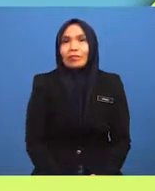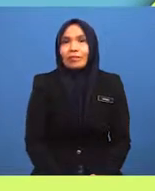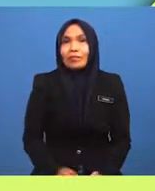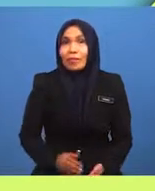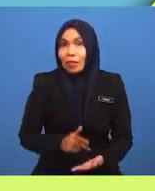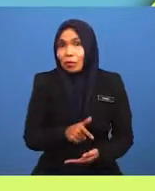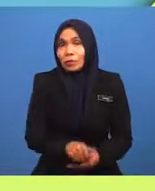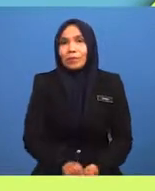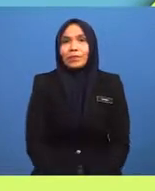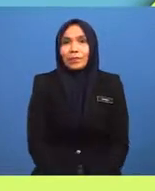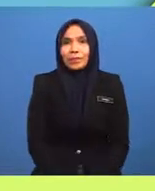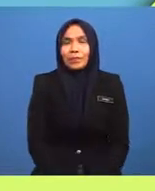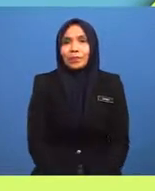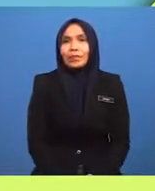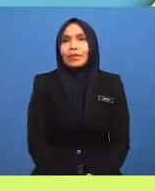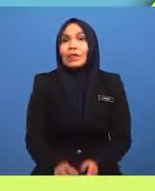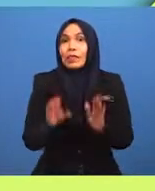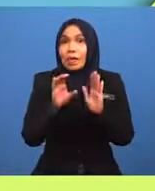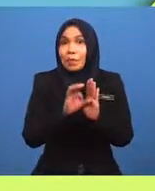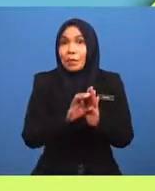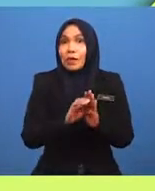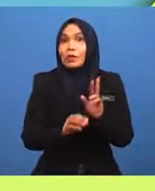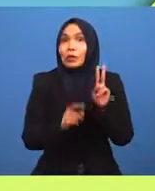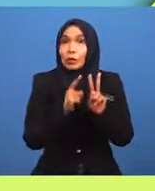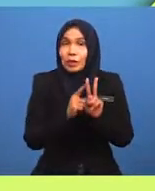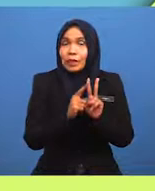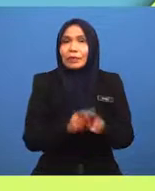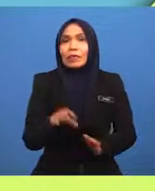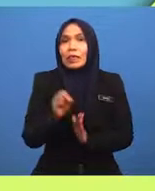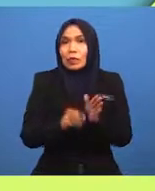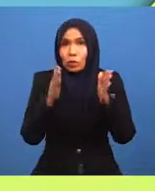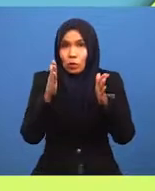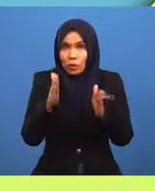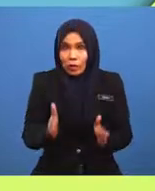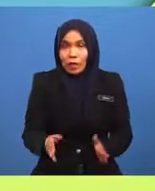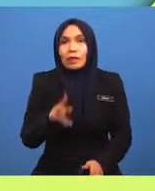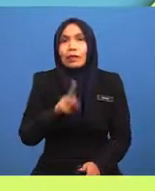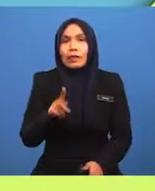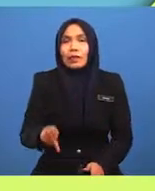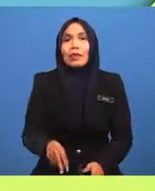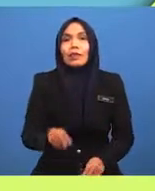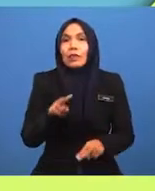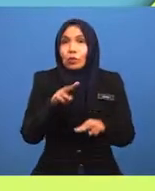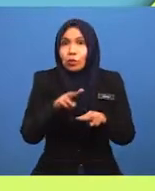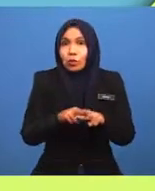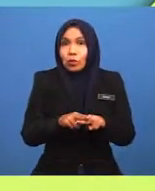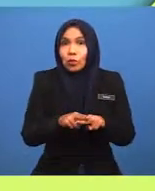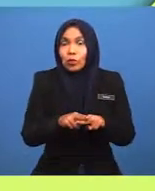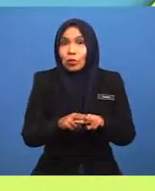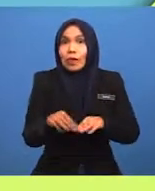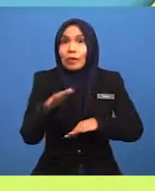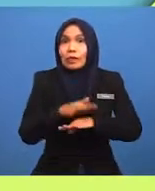Manakala dalam gambar kedua pula, seorang kanak-kanak duduk di atas kerusi